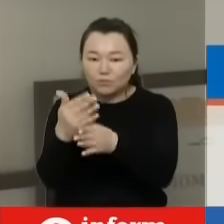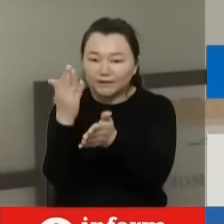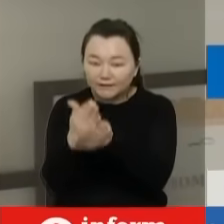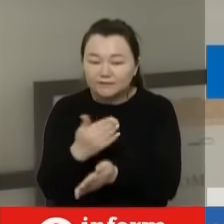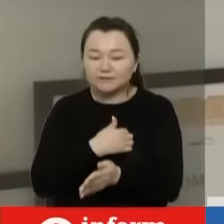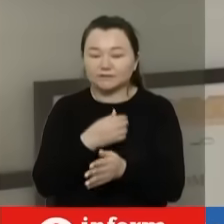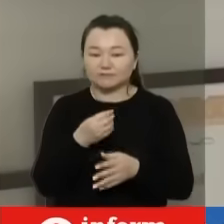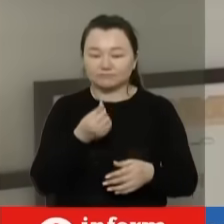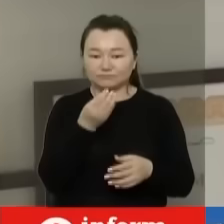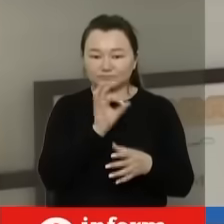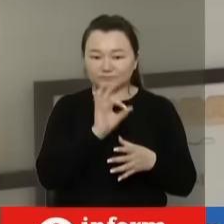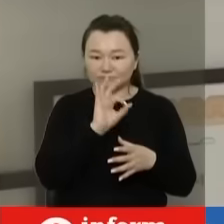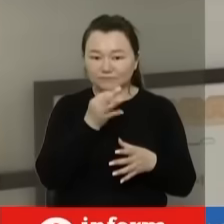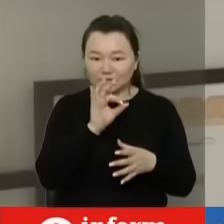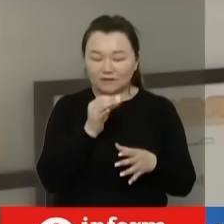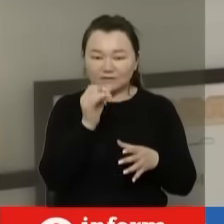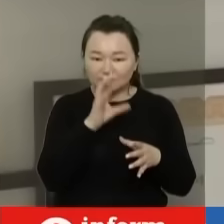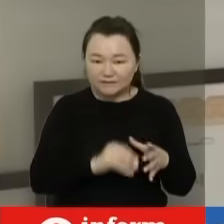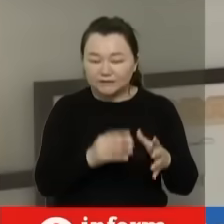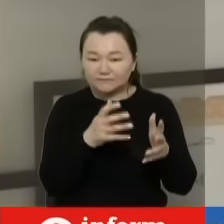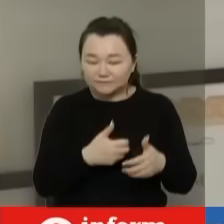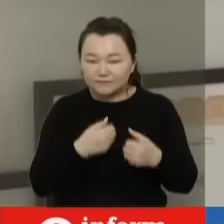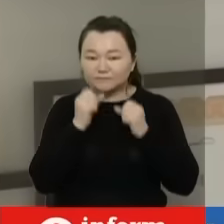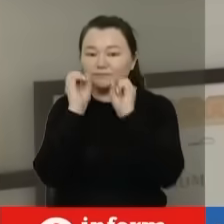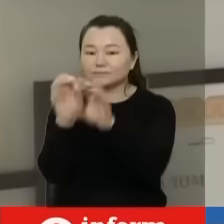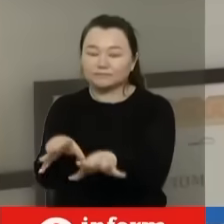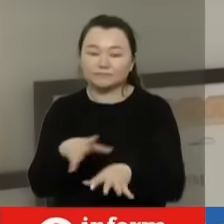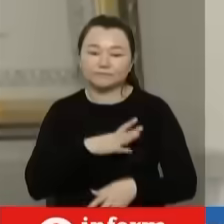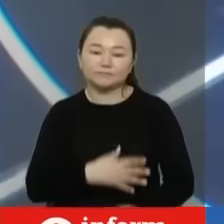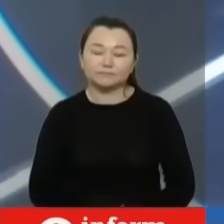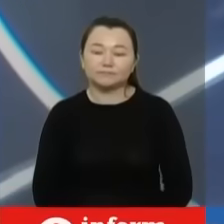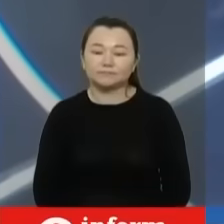мен кабинетімдегі тиындарымды алып, апарып бердім.